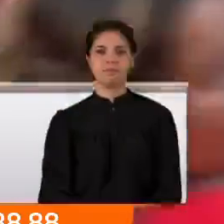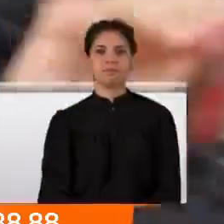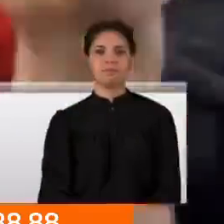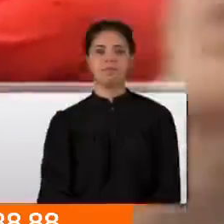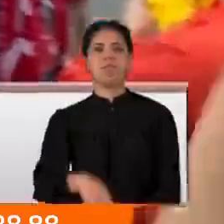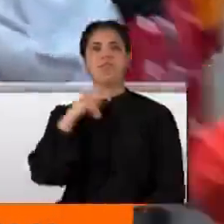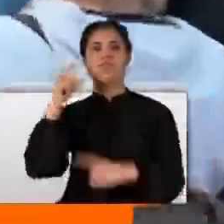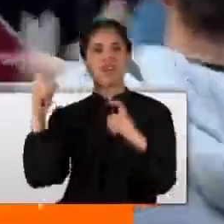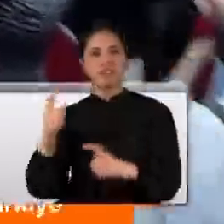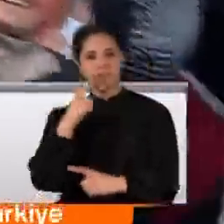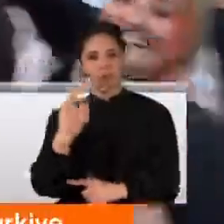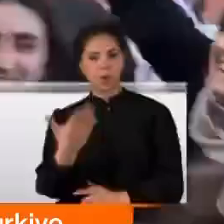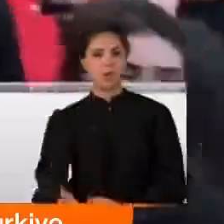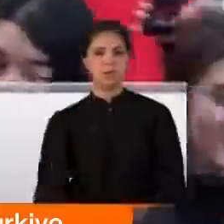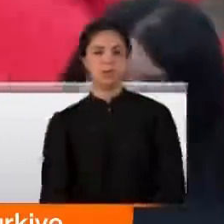Fransa